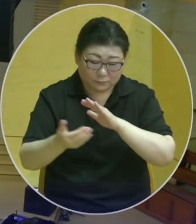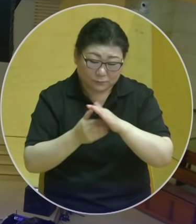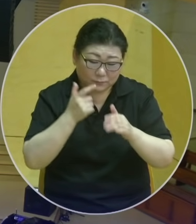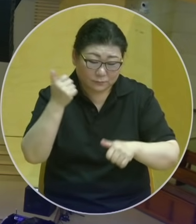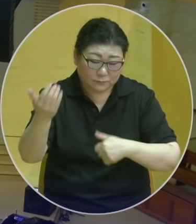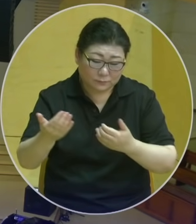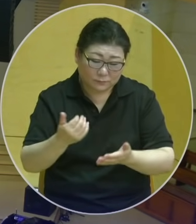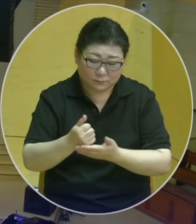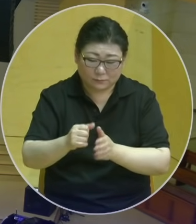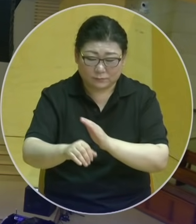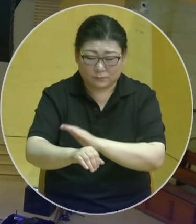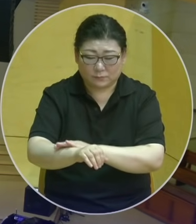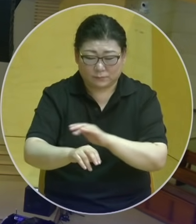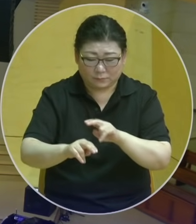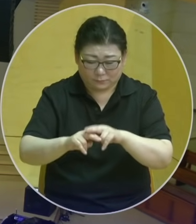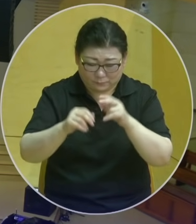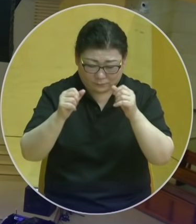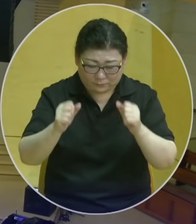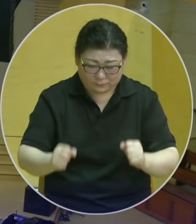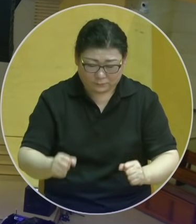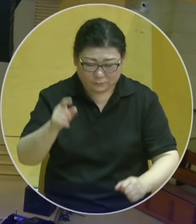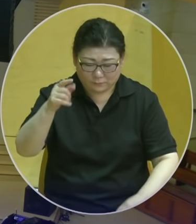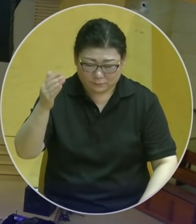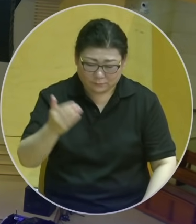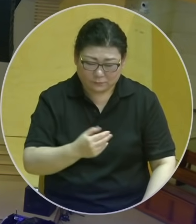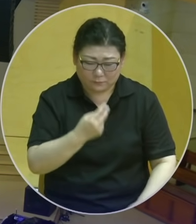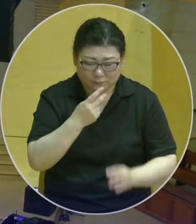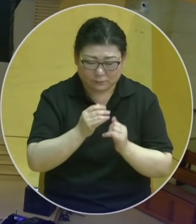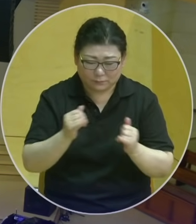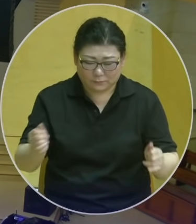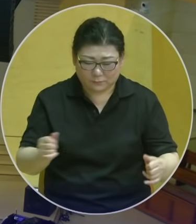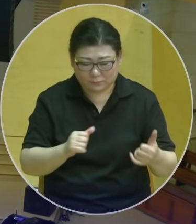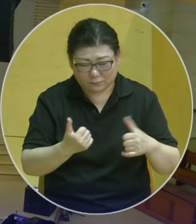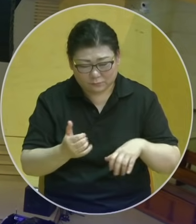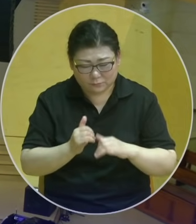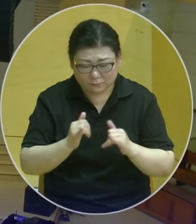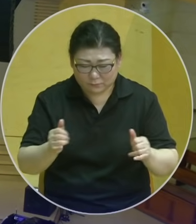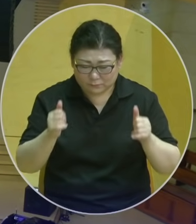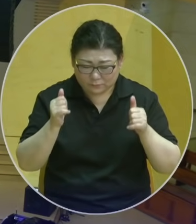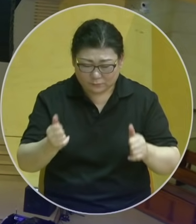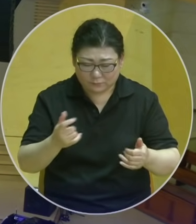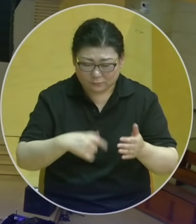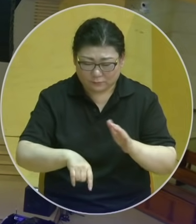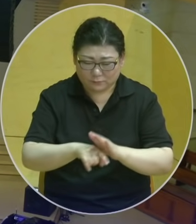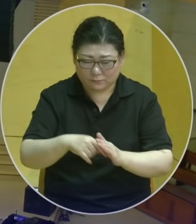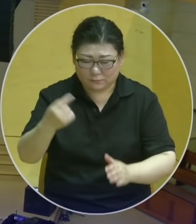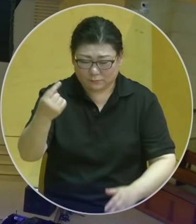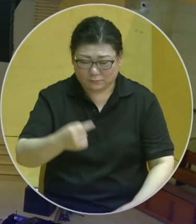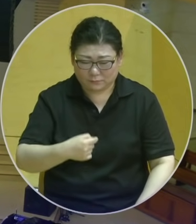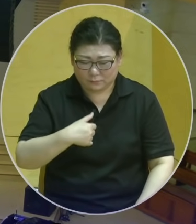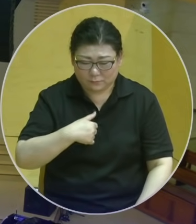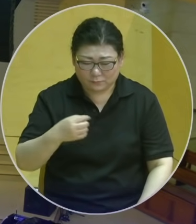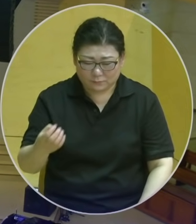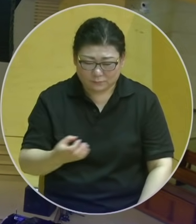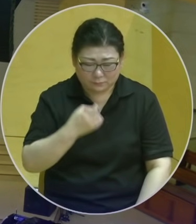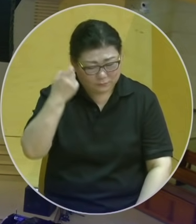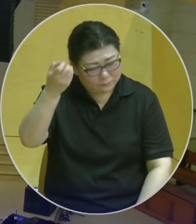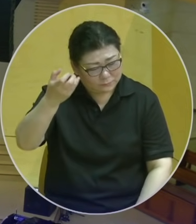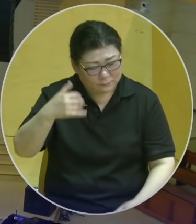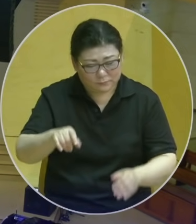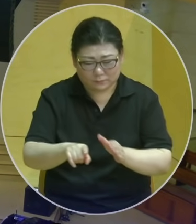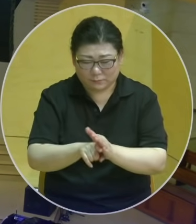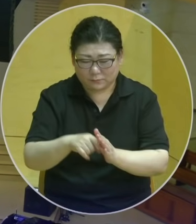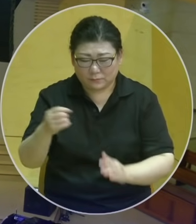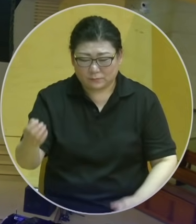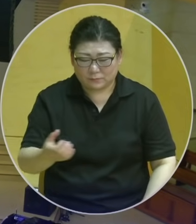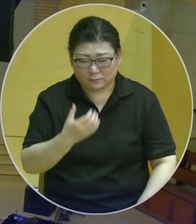전능하신 아버지 하나님 우편에 앉아 계시다가 거기로부터 살아있는 자와 죽은 자를 심판하러 오십니다. 나는